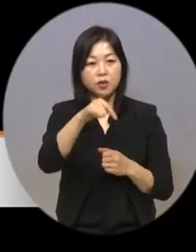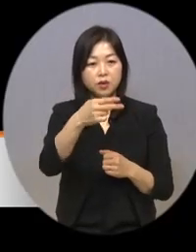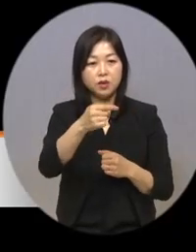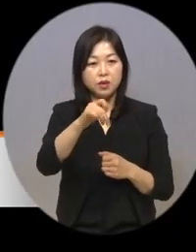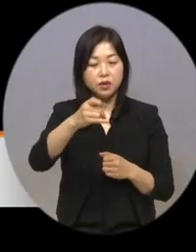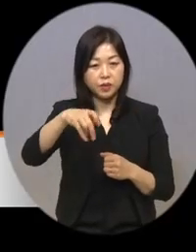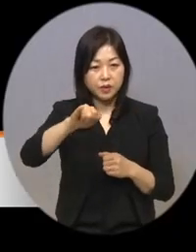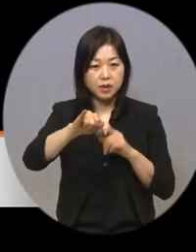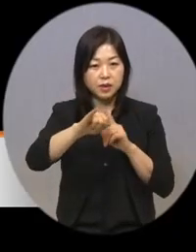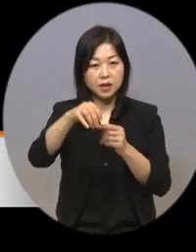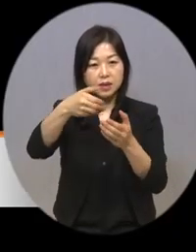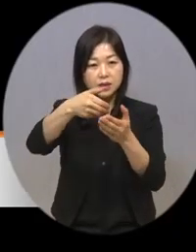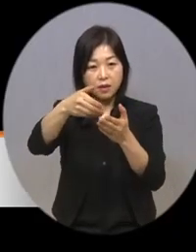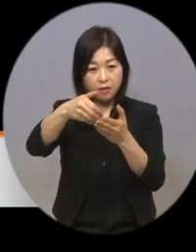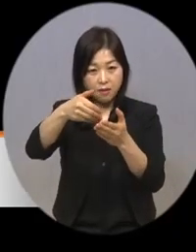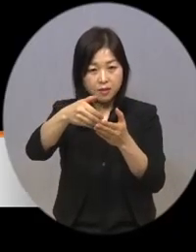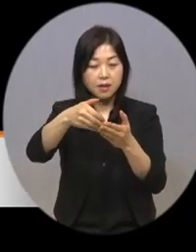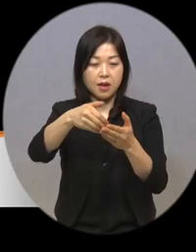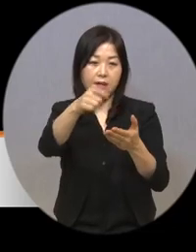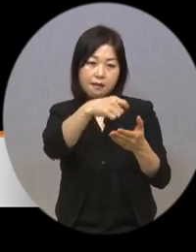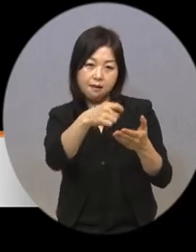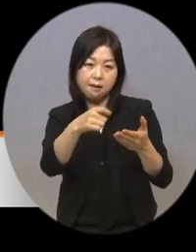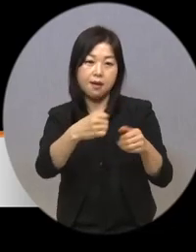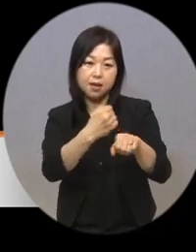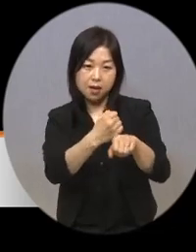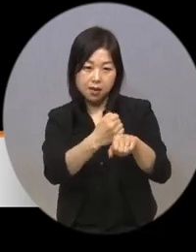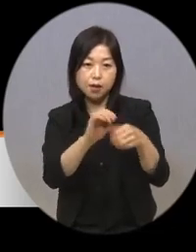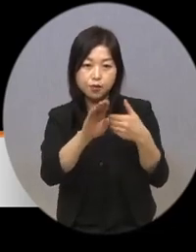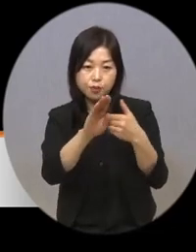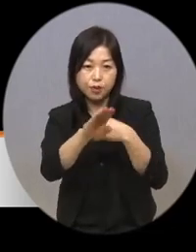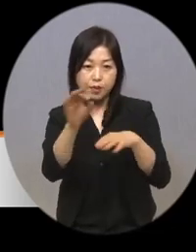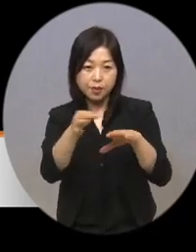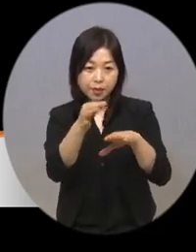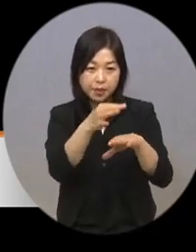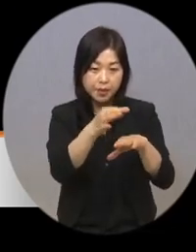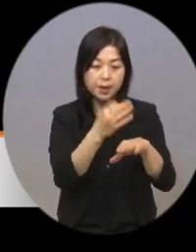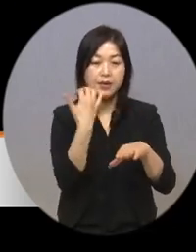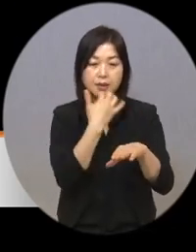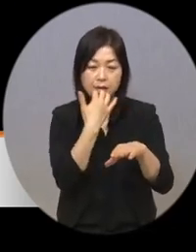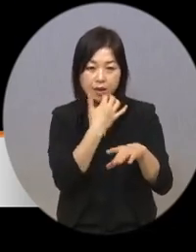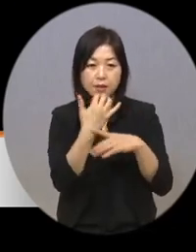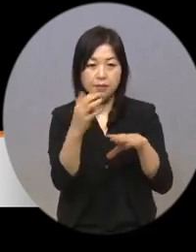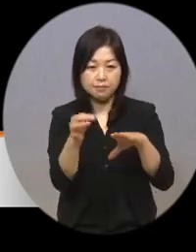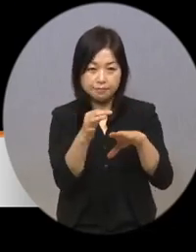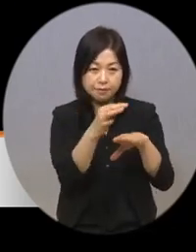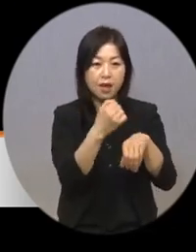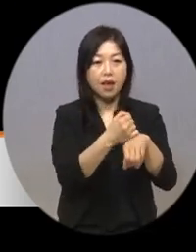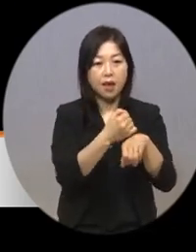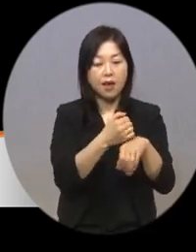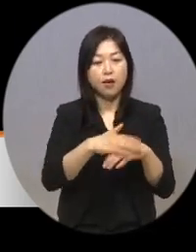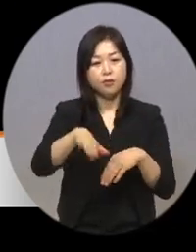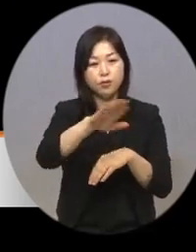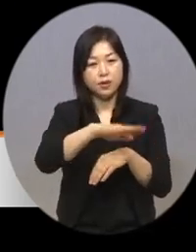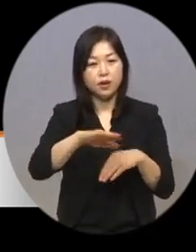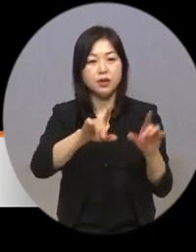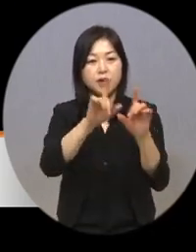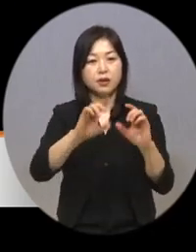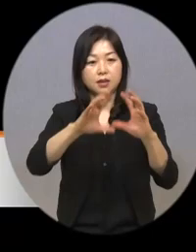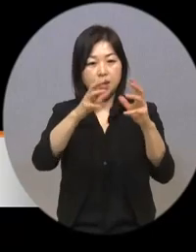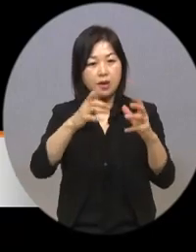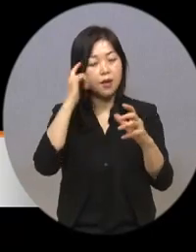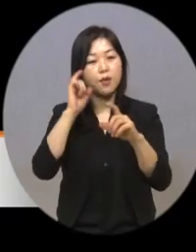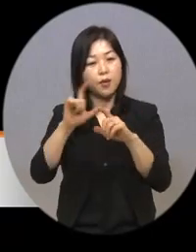천에 옮겨 한 땀 한 땀 직접 손으로 바느질을 하고 색감을 입힌 작품들은 우리가 사는 세계에 대한